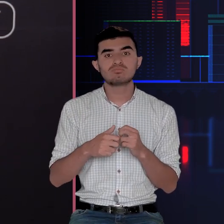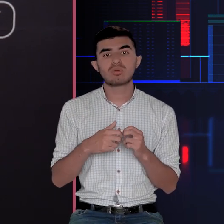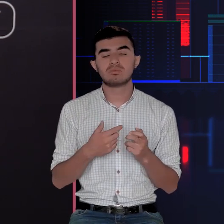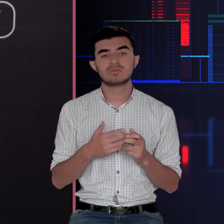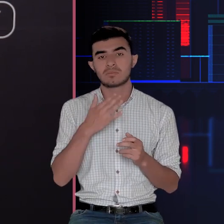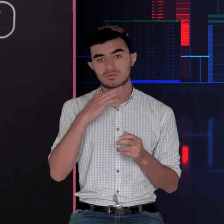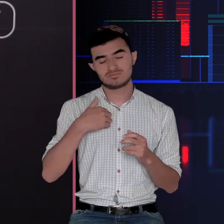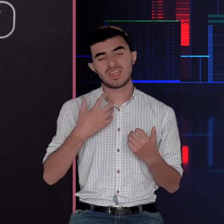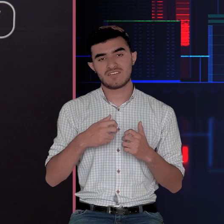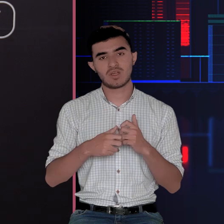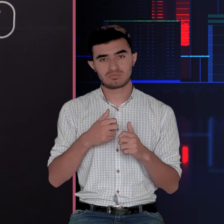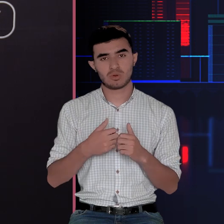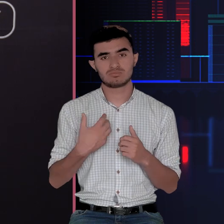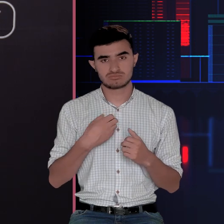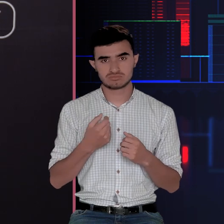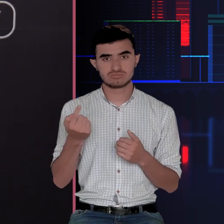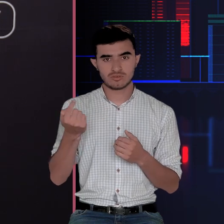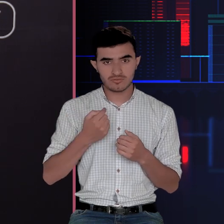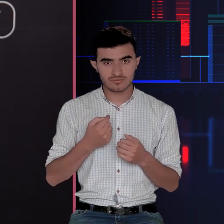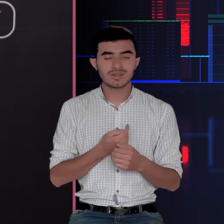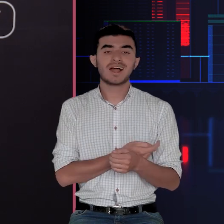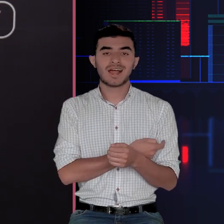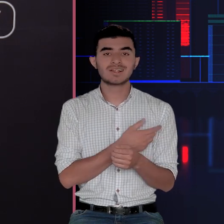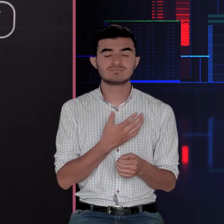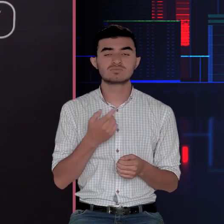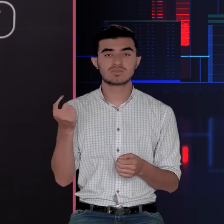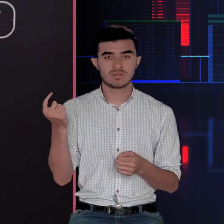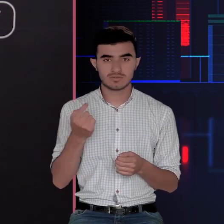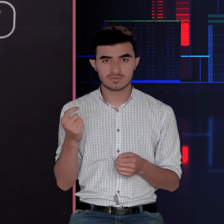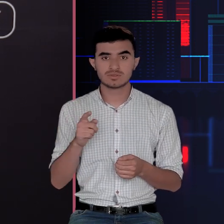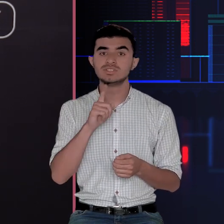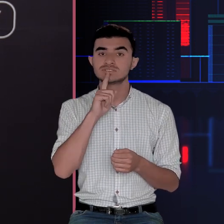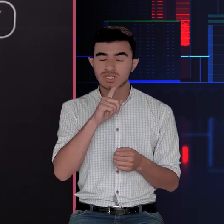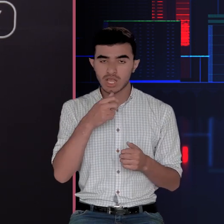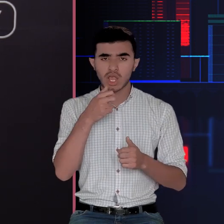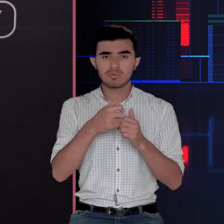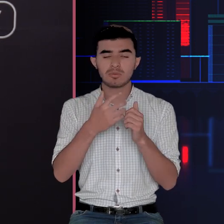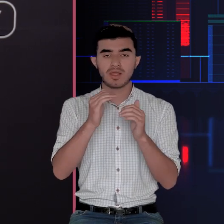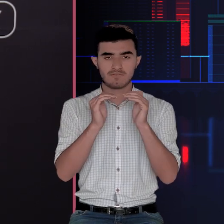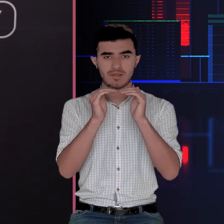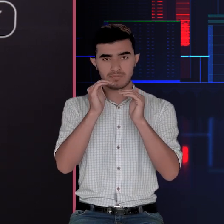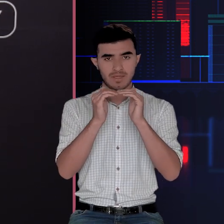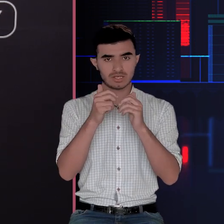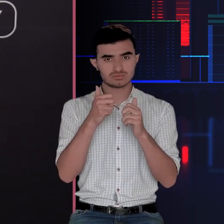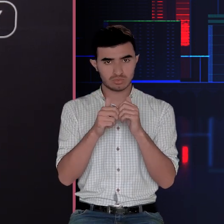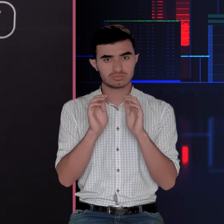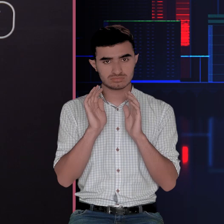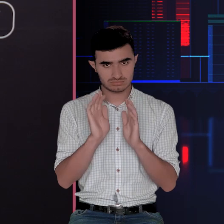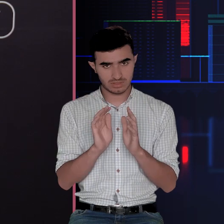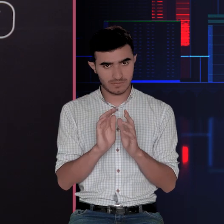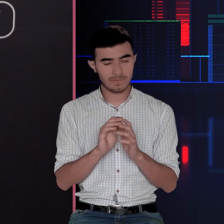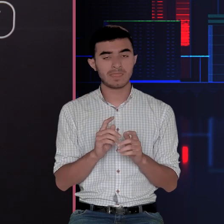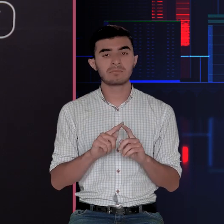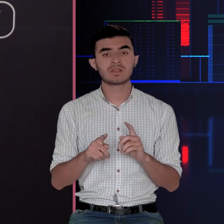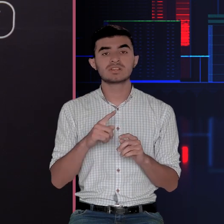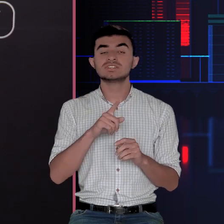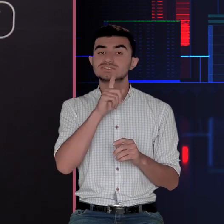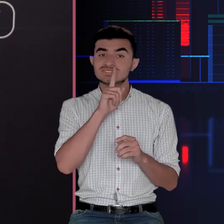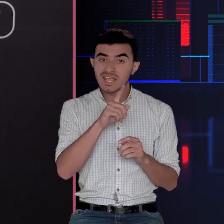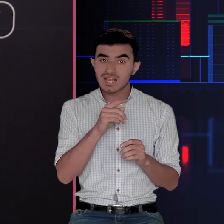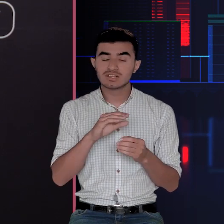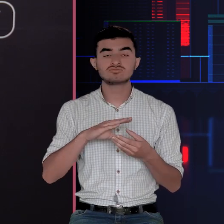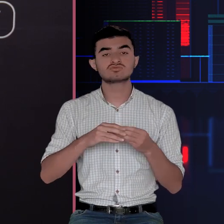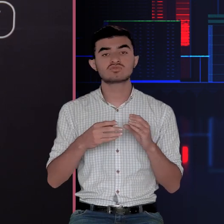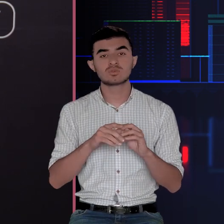है, usually there are certain मतलब जैसे balancing issues हैं, ये common issues होते हैं, तो usually the solution that is designed for